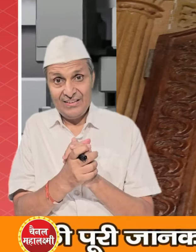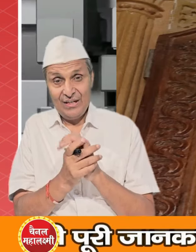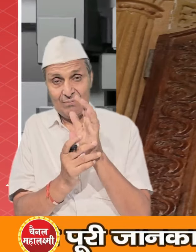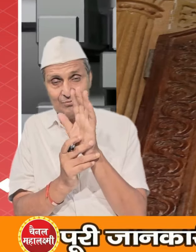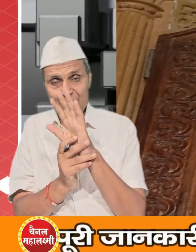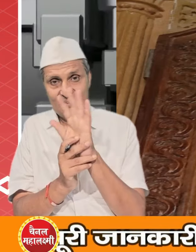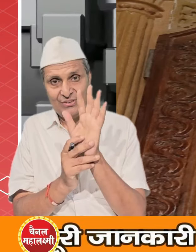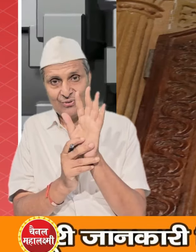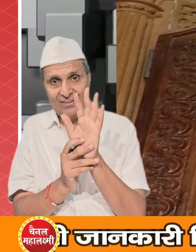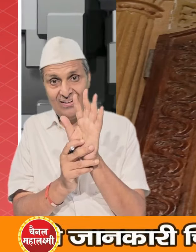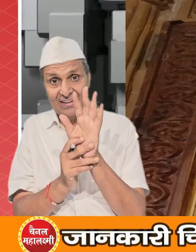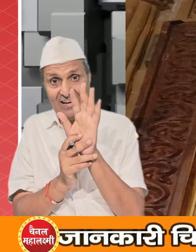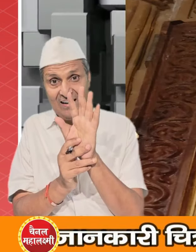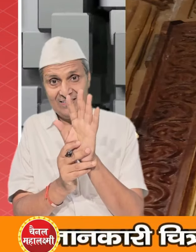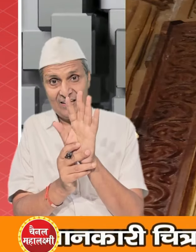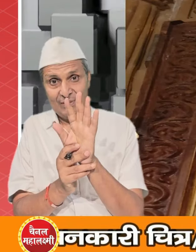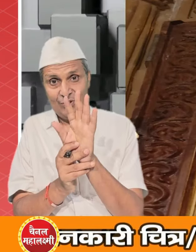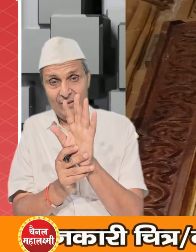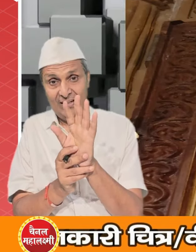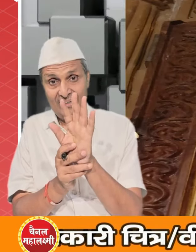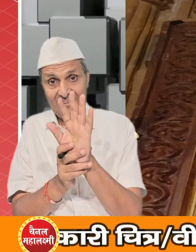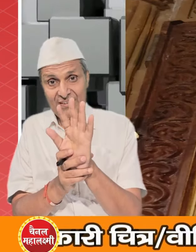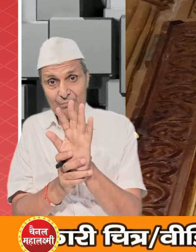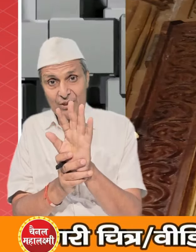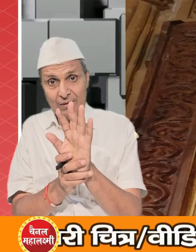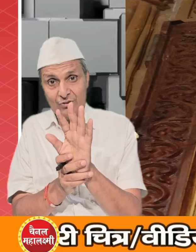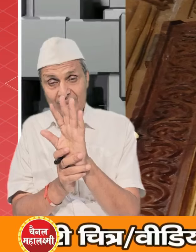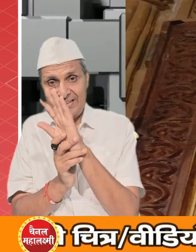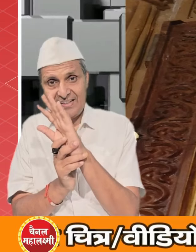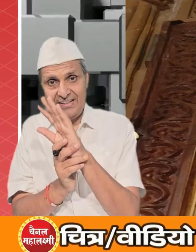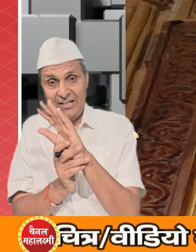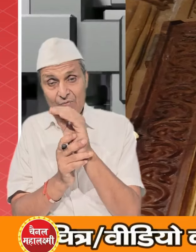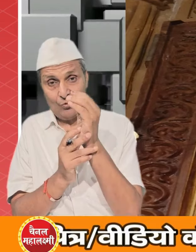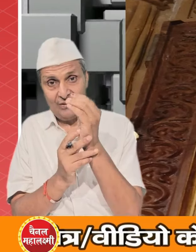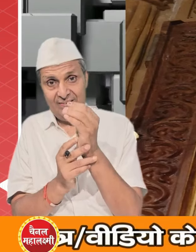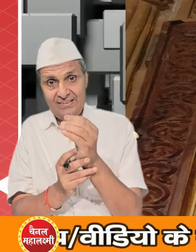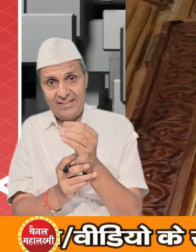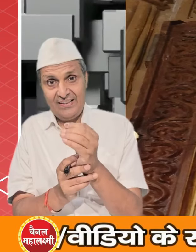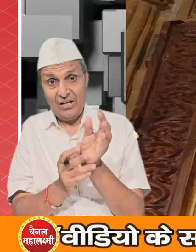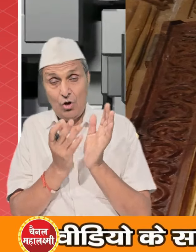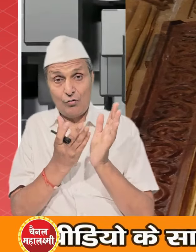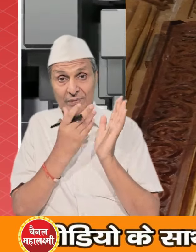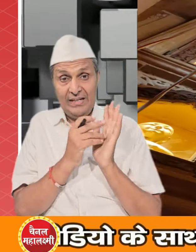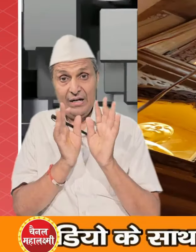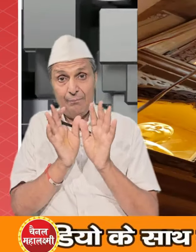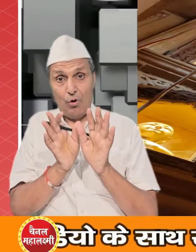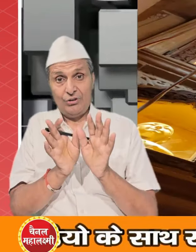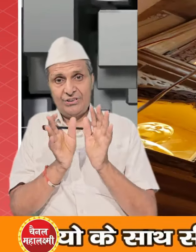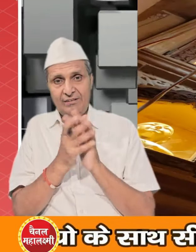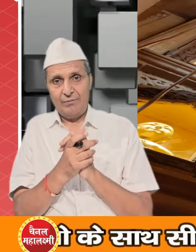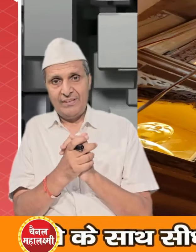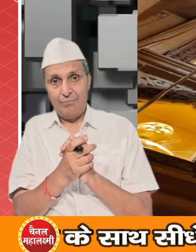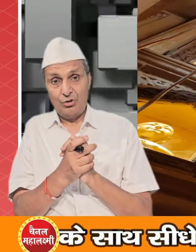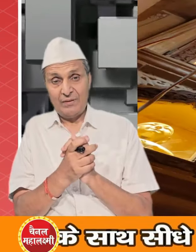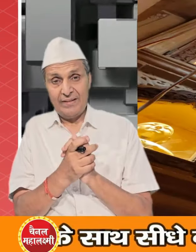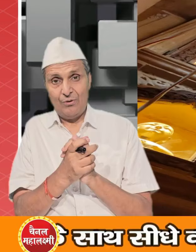ऐसी? आपको विश्वास नहीं हुआ कि आजकल मंदिरों में इस तरह की प्रतिमाएं जो चाइना से आ रही हैं वो कुछ इसी तरह की हैं। और वो पता है बौद्ध